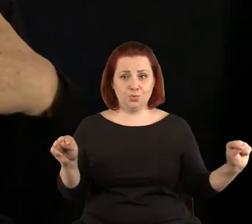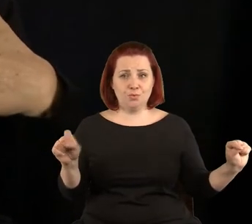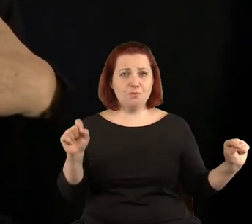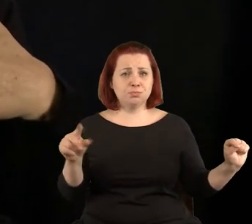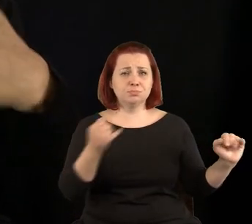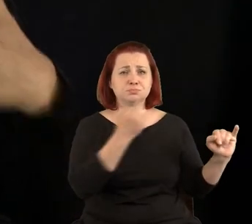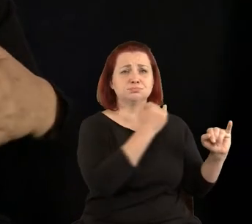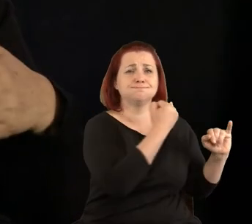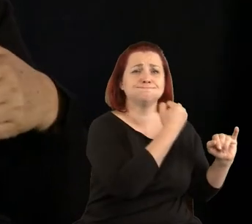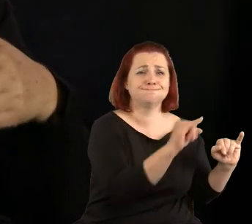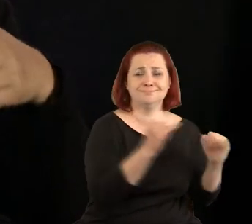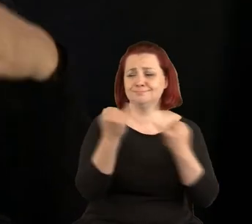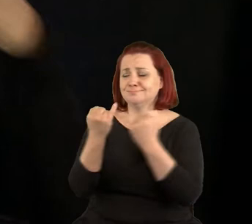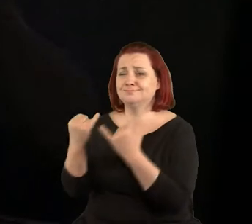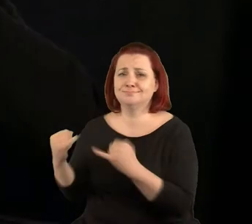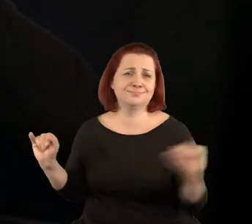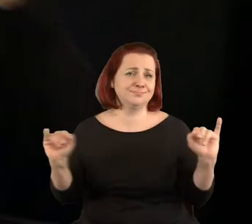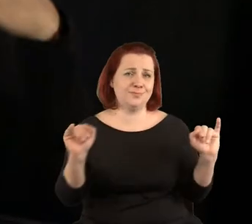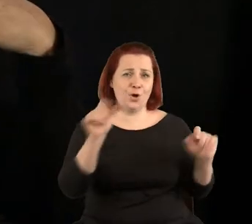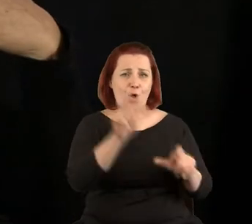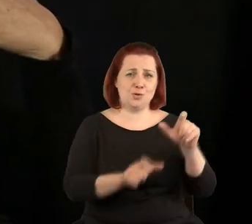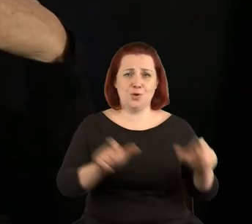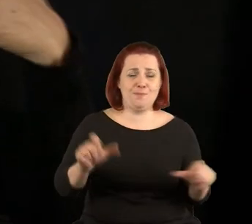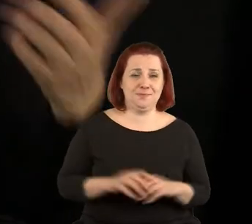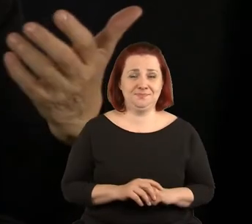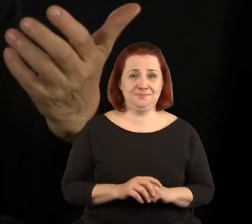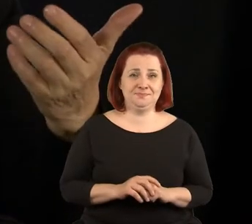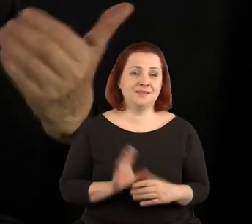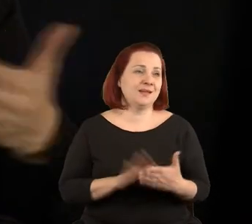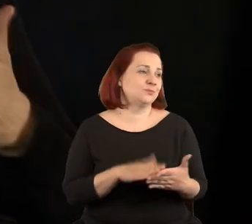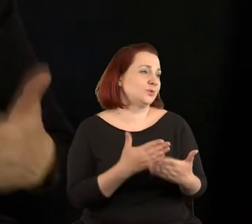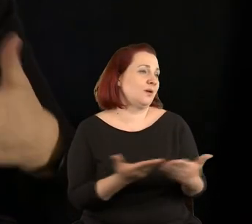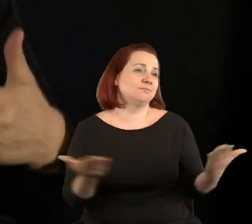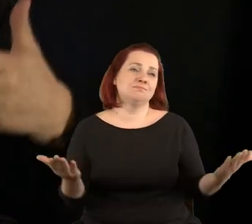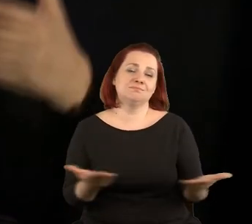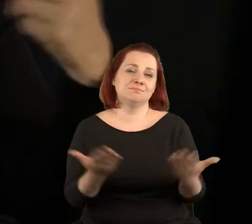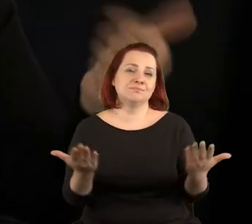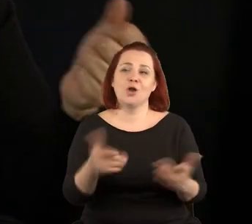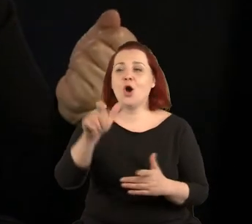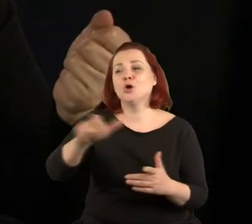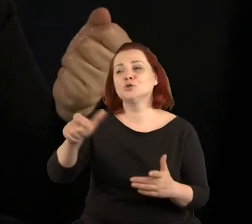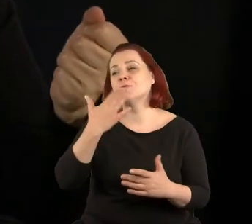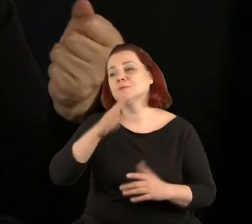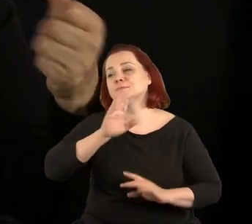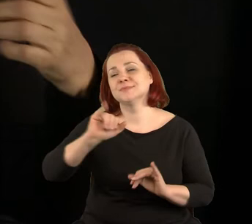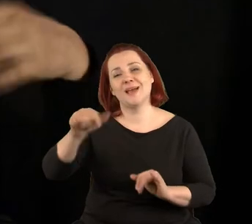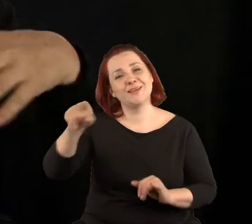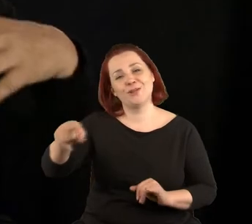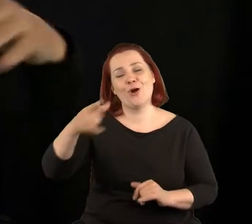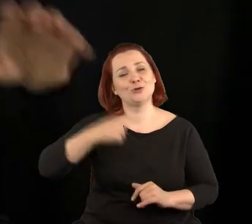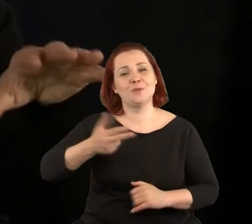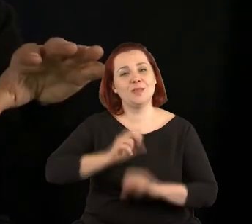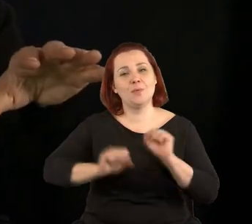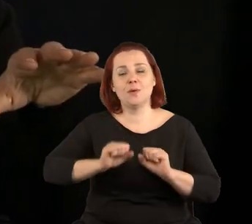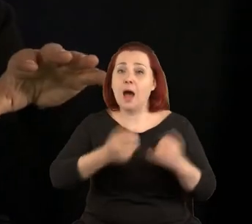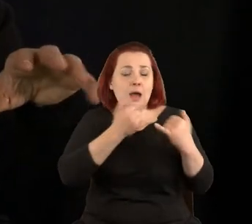różni ludzie. Jedni absolutnie na przykład mówią tak jak ty o swojej niepełnosprawności, inni